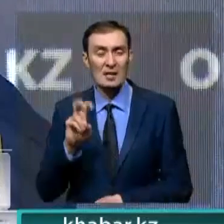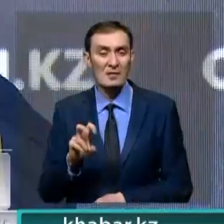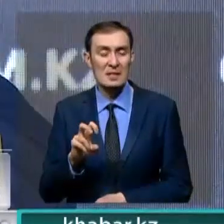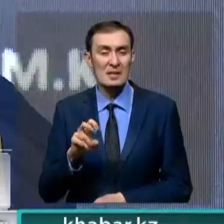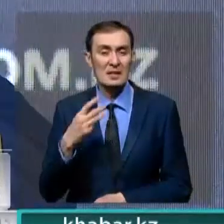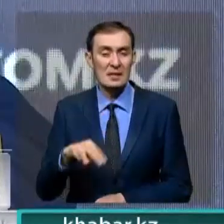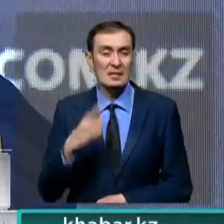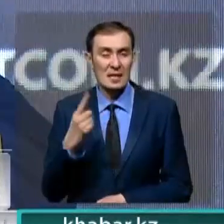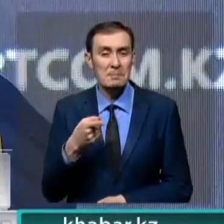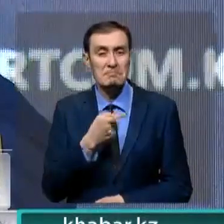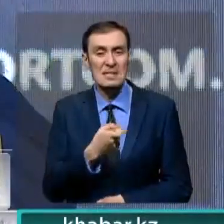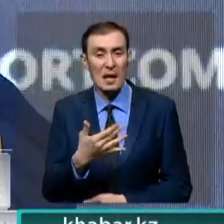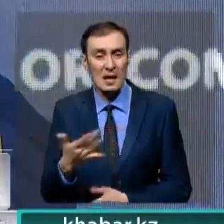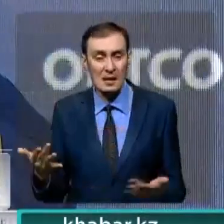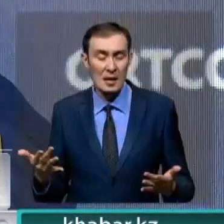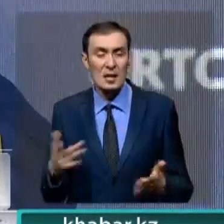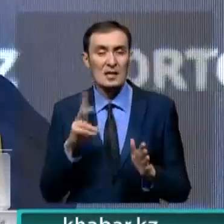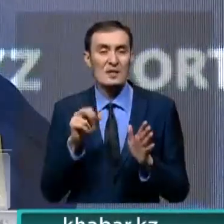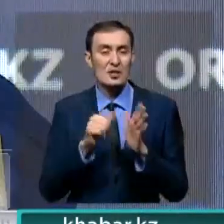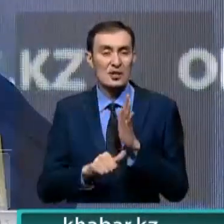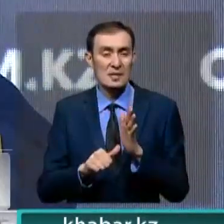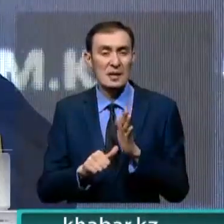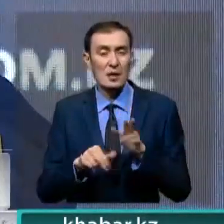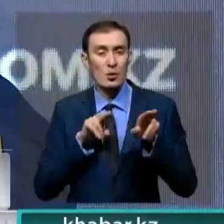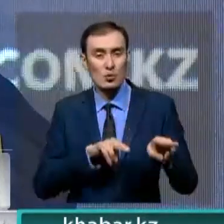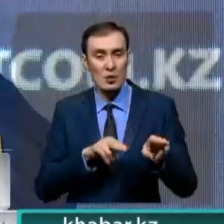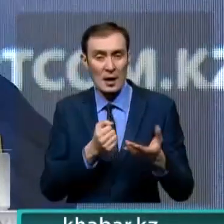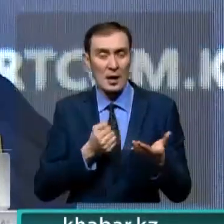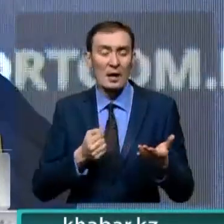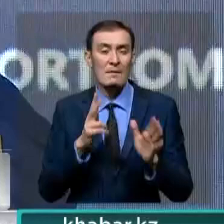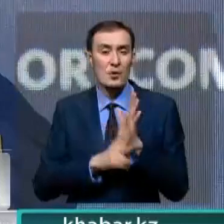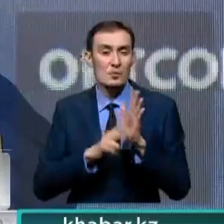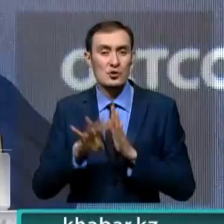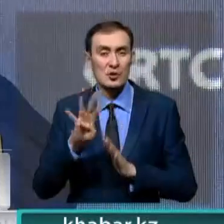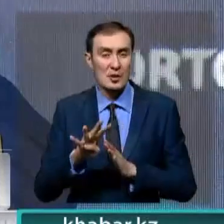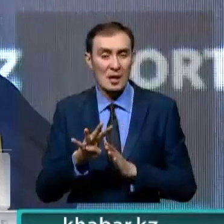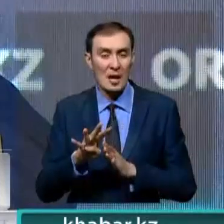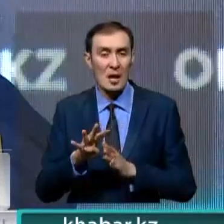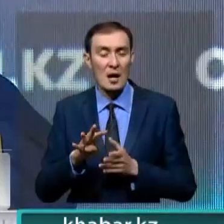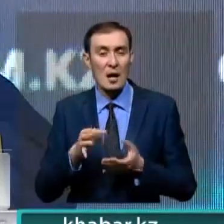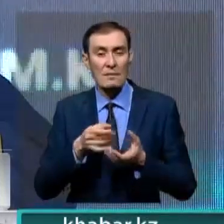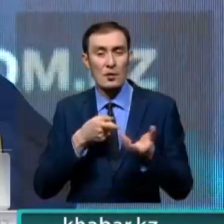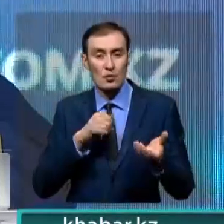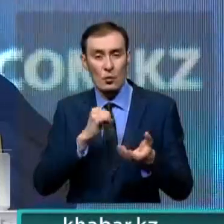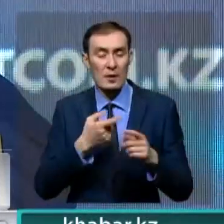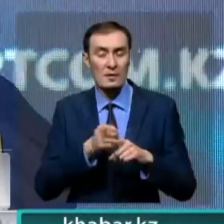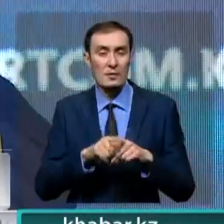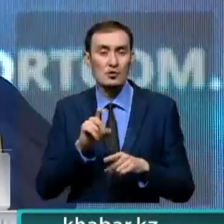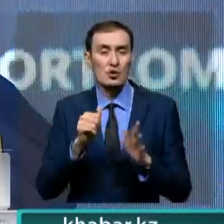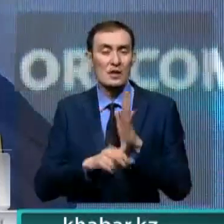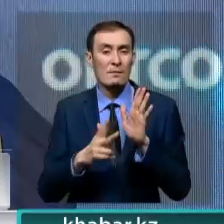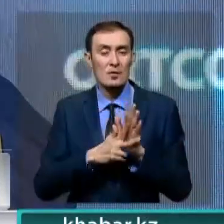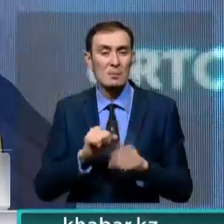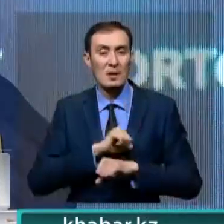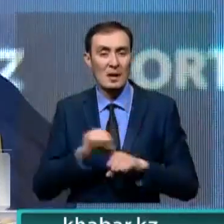231 пистолет 263 гладкоствольных ружей 84 нарезного оружия 168 гранат